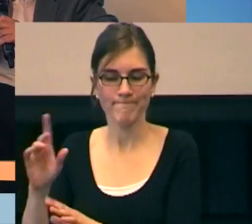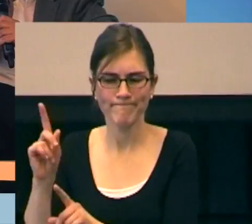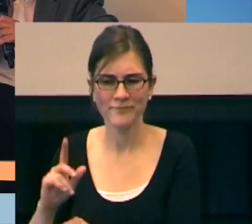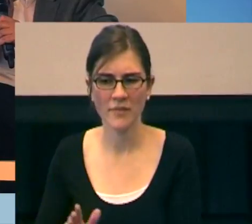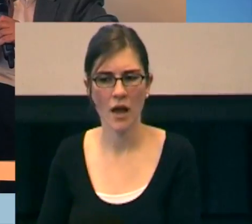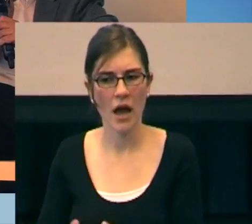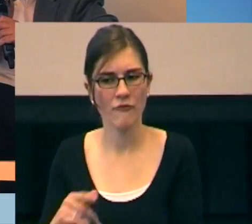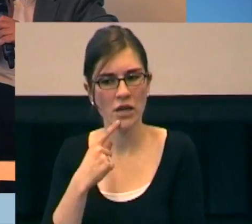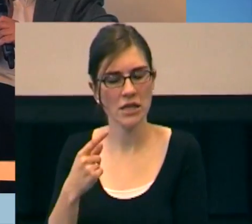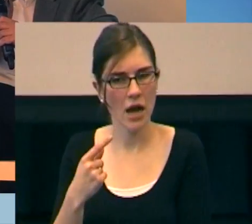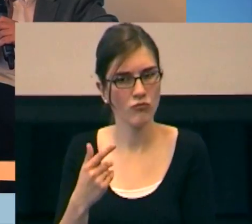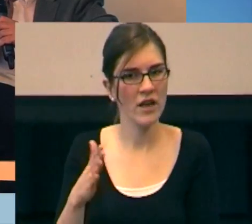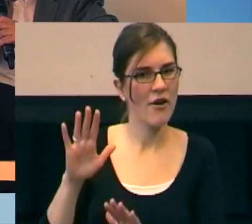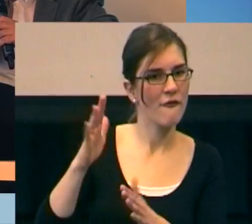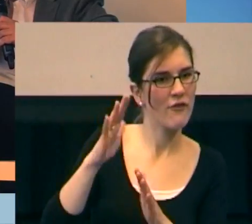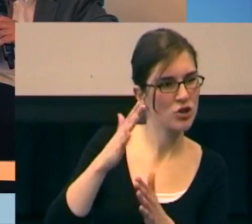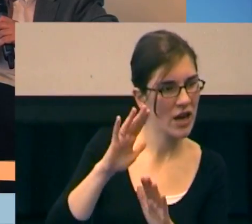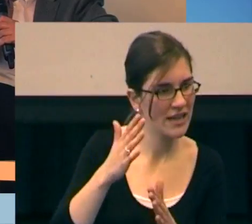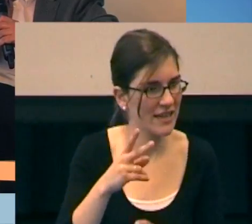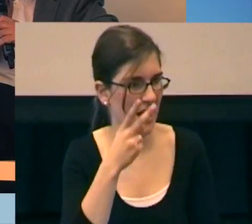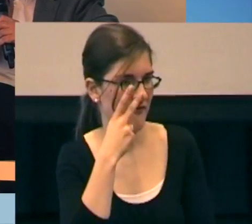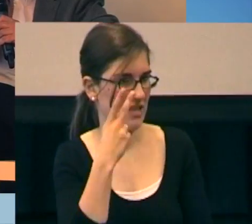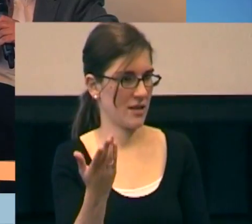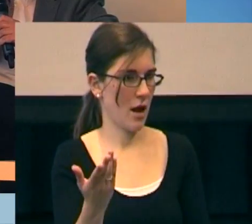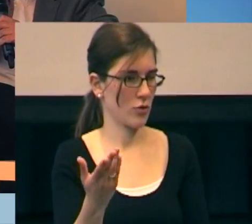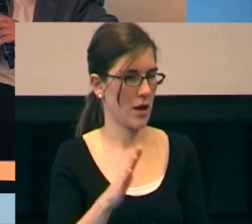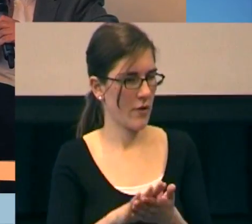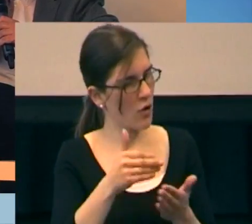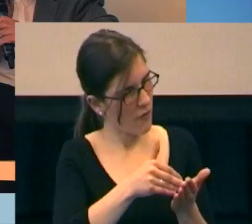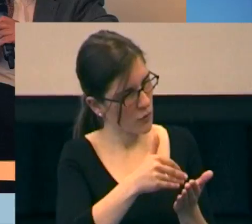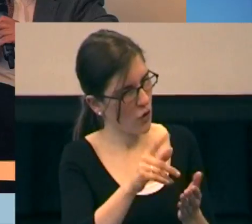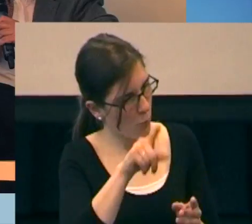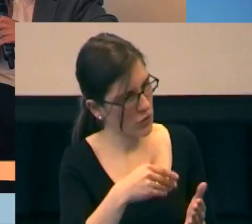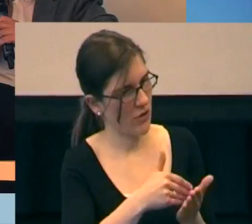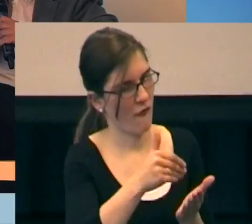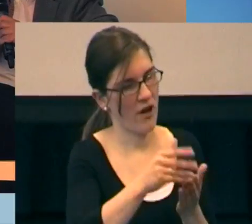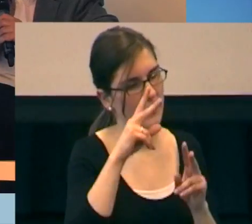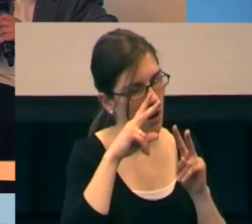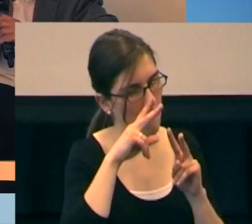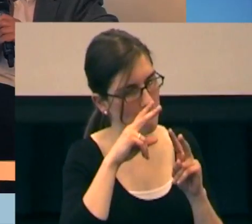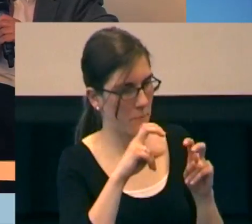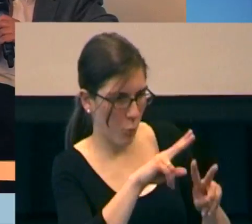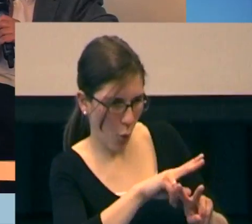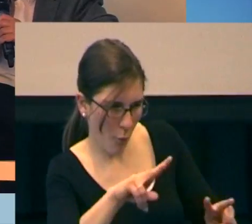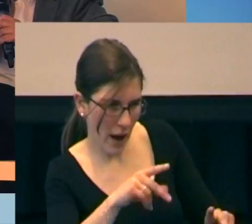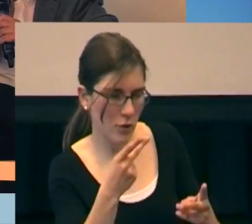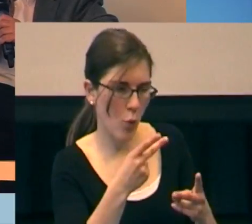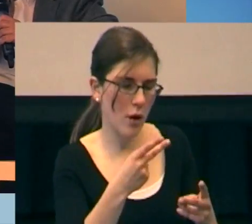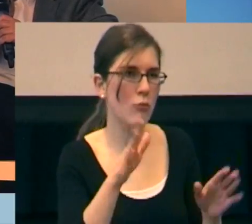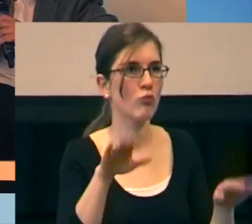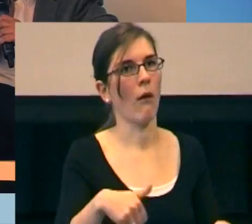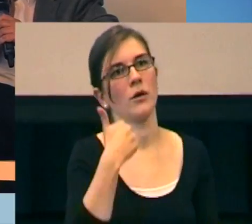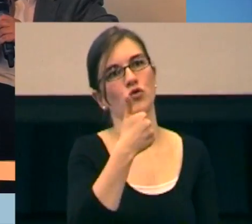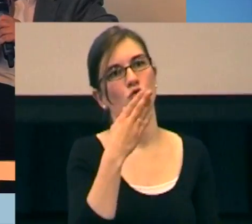einer von denen ist die man im Auge behalten soll oder ob das einer von denen ist wo man sagen kann es ist ein